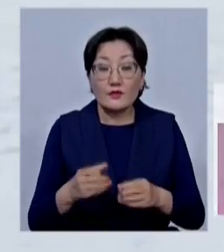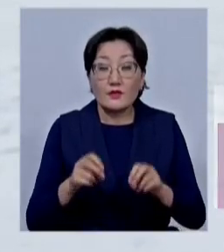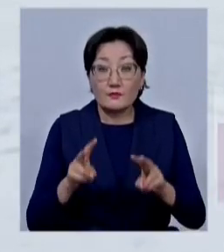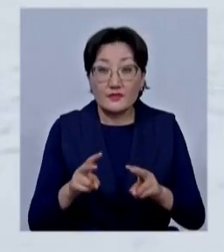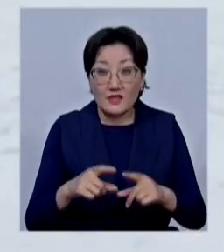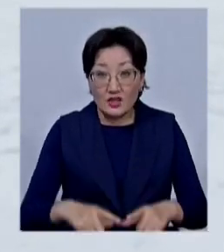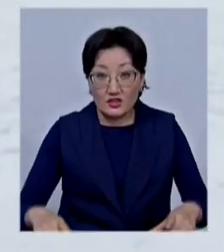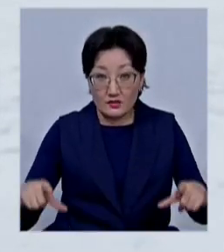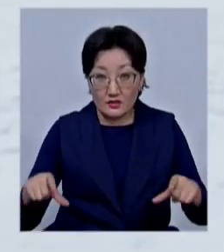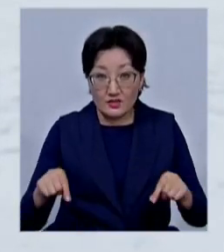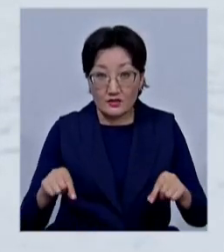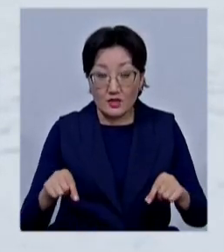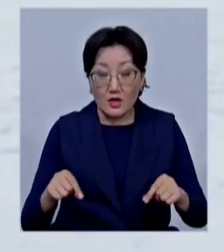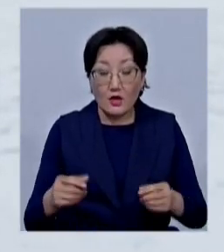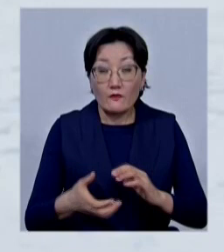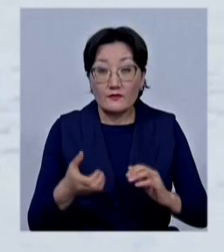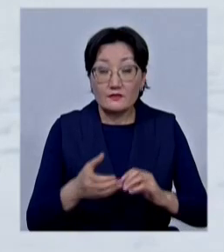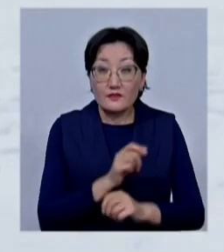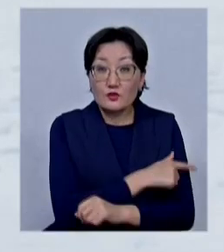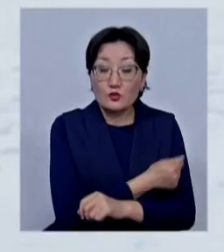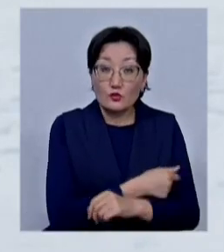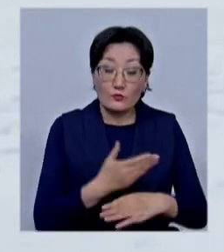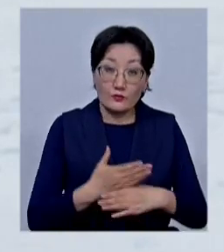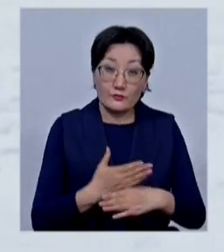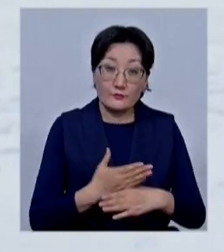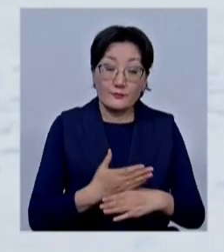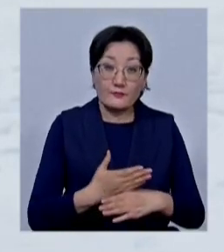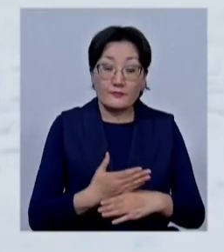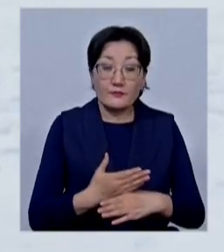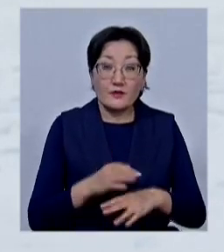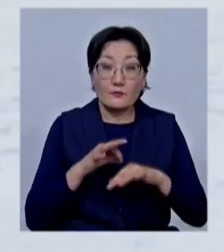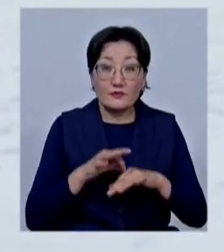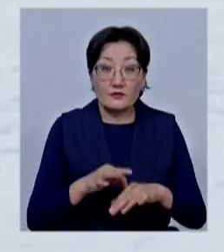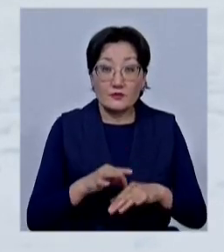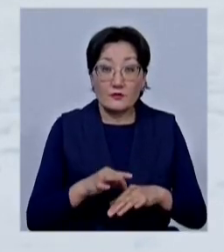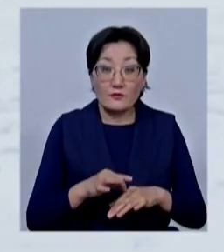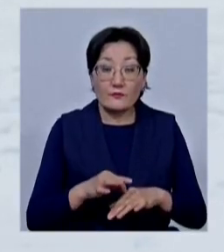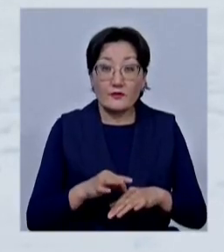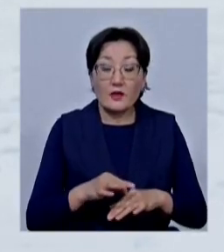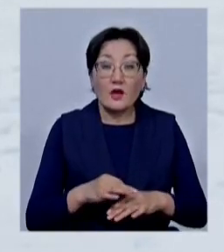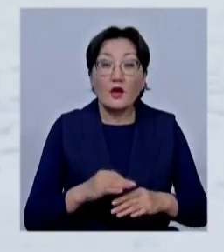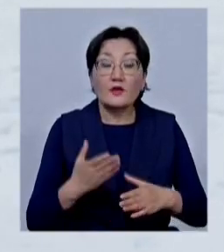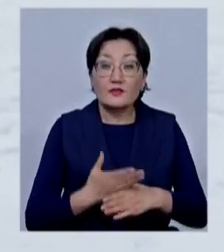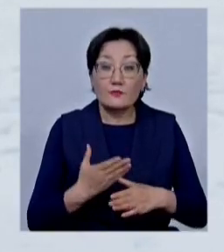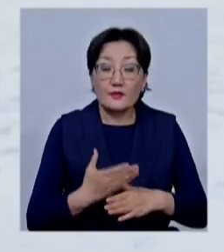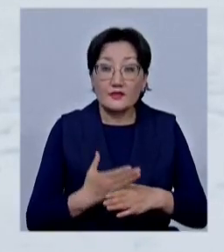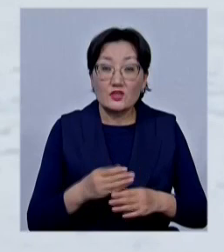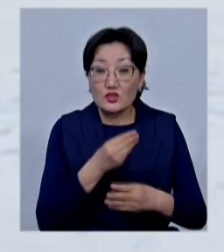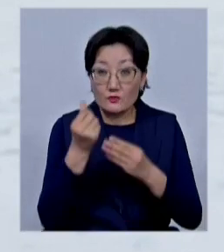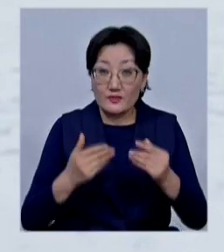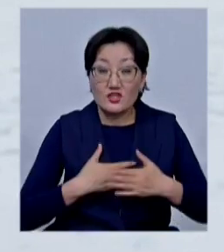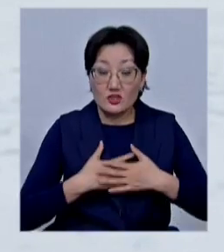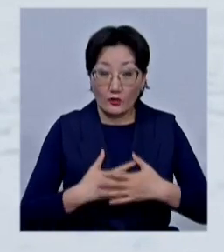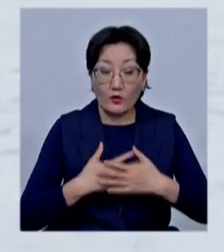доски, значит, вызвали скорую, вот, провел, значит, реанимационные действия, искусственное дыхание,